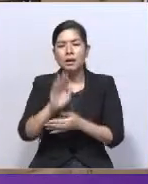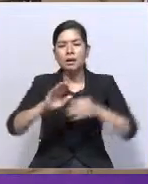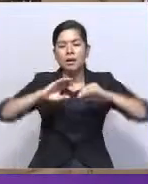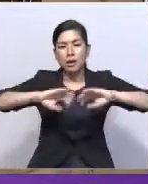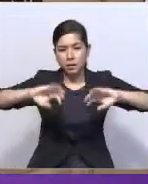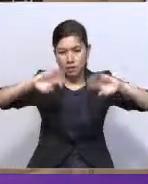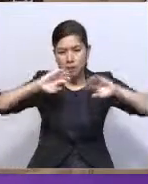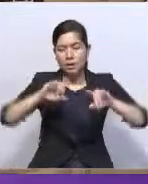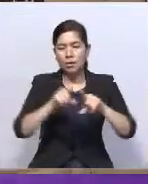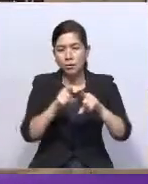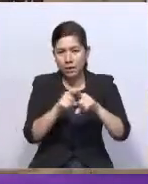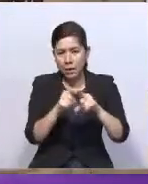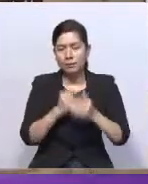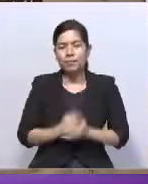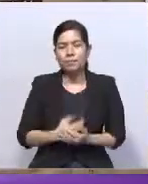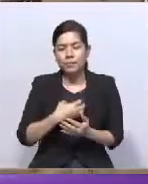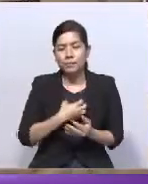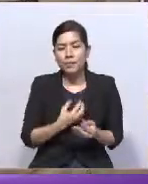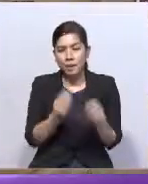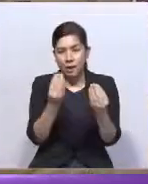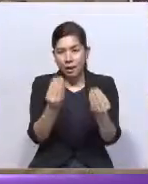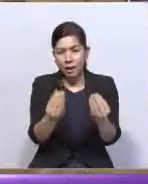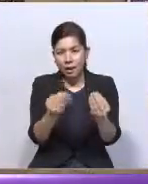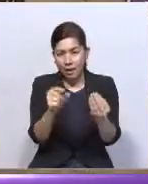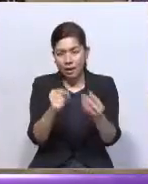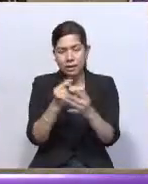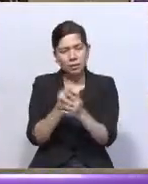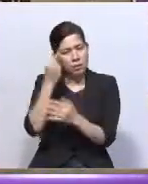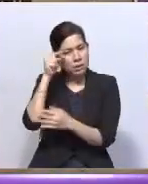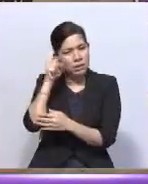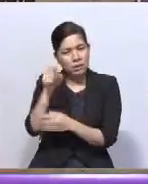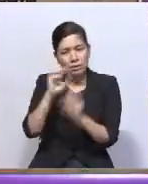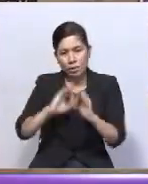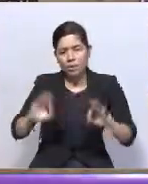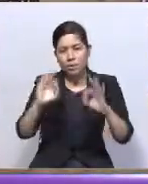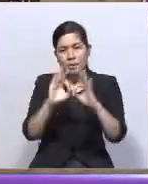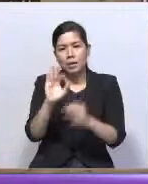ป็นประเด็นหนึ่งซึ่งอยากให้ความสำคัญน